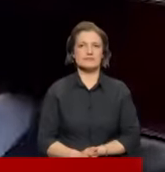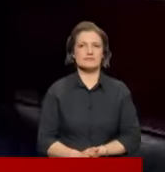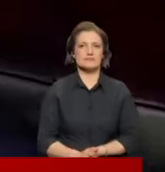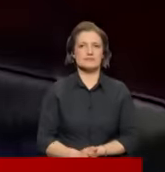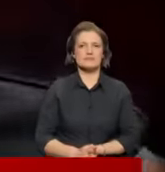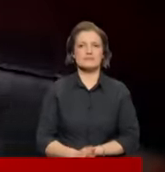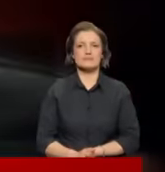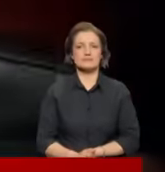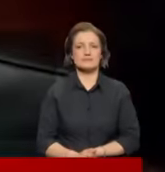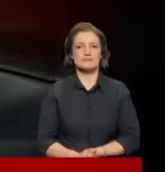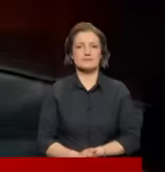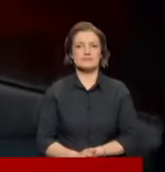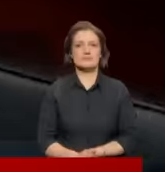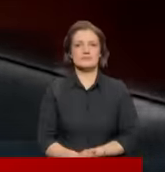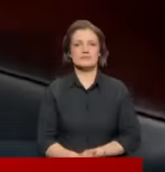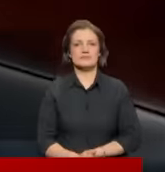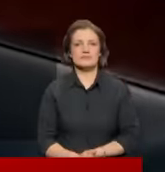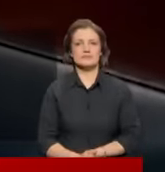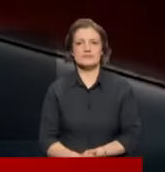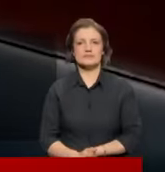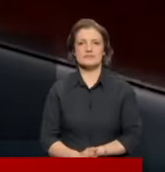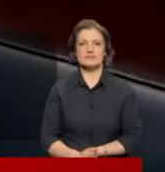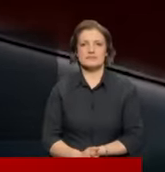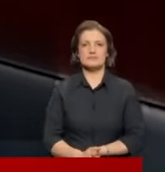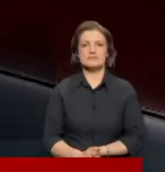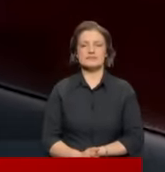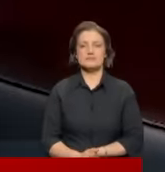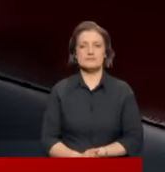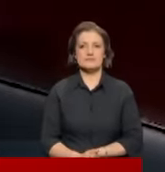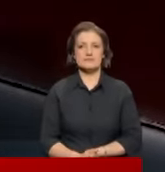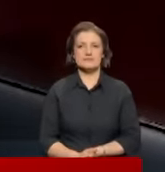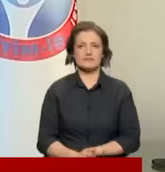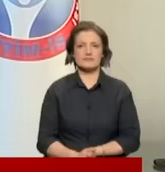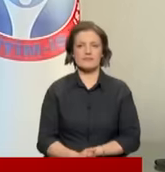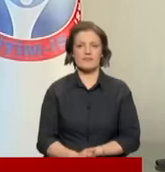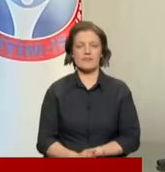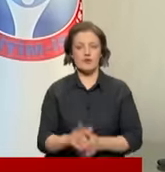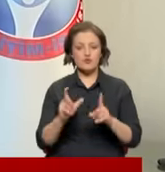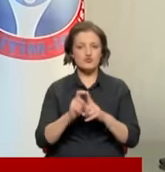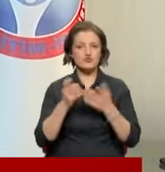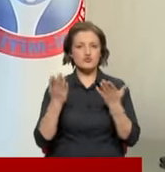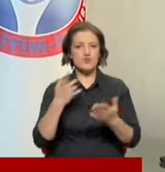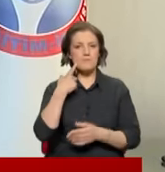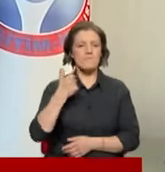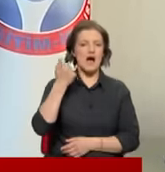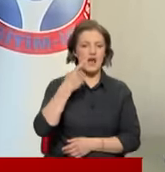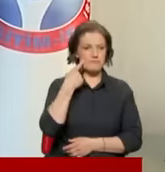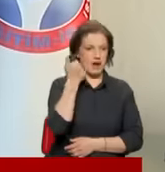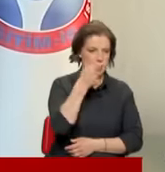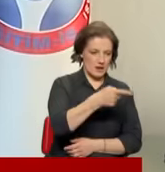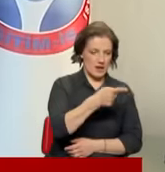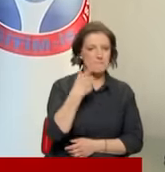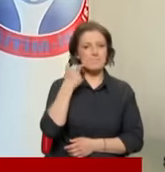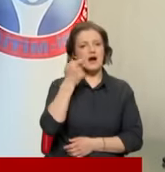Peki efendim. Tamam. Ücretli öğretmenler sayısının 90 bini bulduğu söyleniyor. Yani durum şu. Bakan bakana.